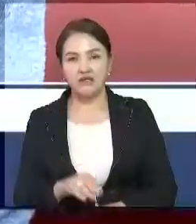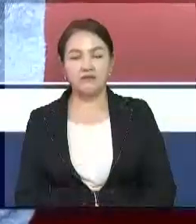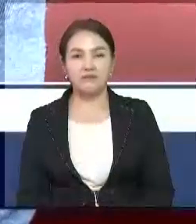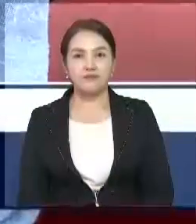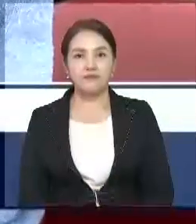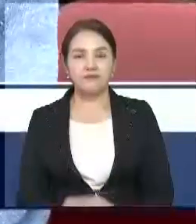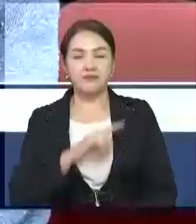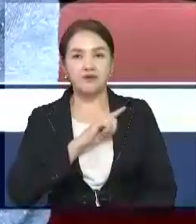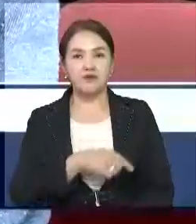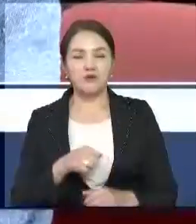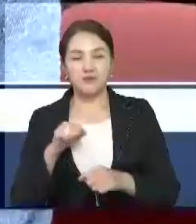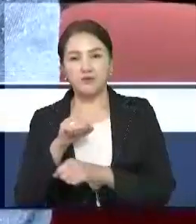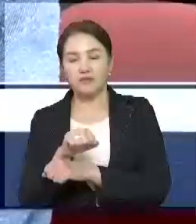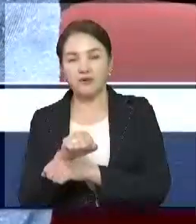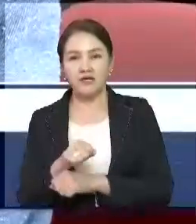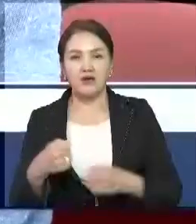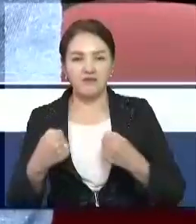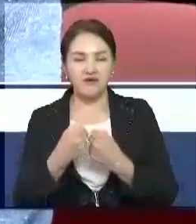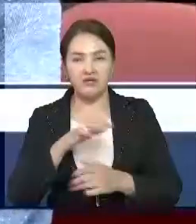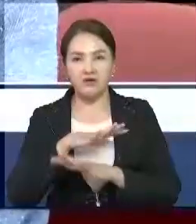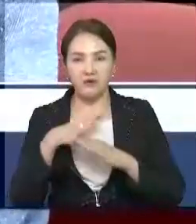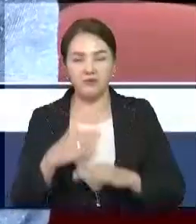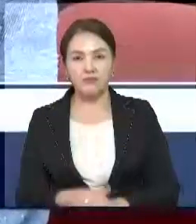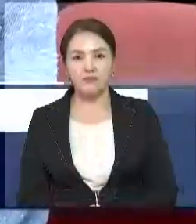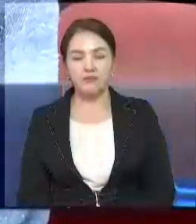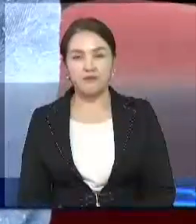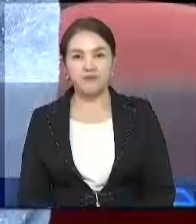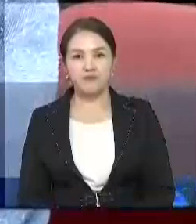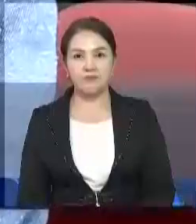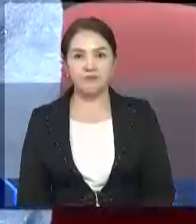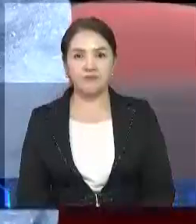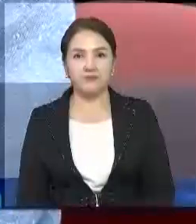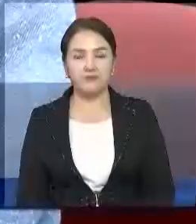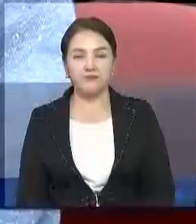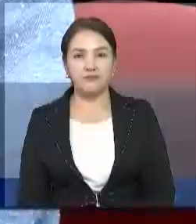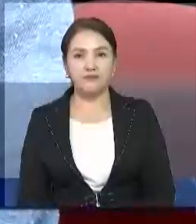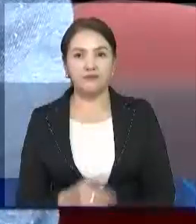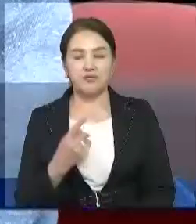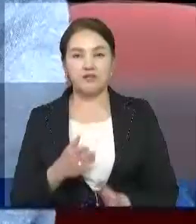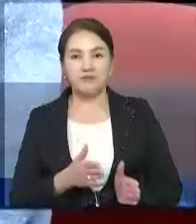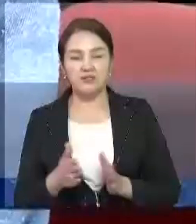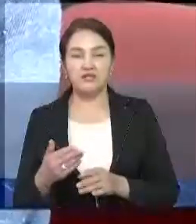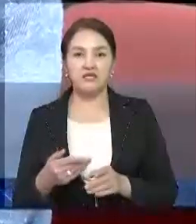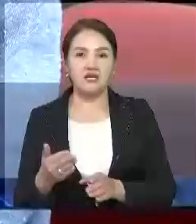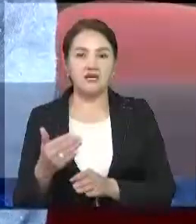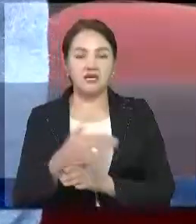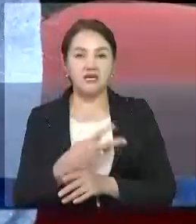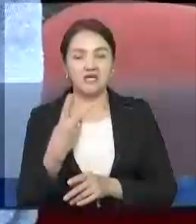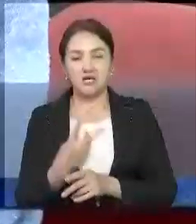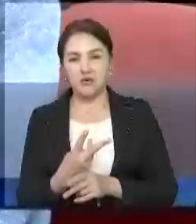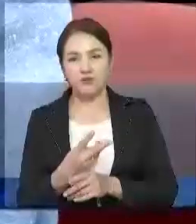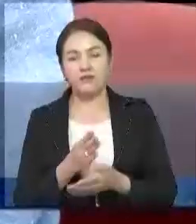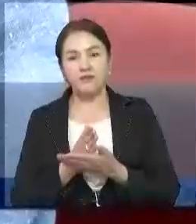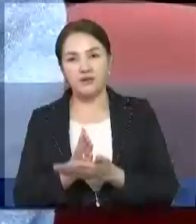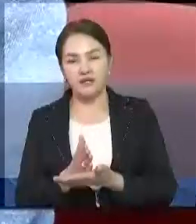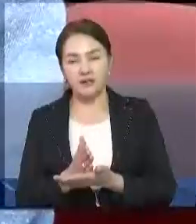қазір мықты проблема болып отыр. Авария болып. Бұрынғыша бірінші баласаға налево бұрылып, екінші баласаға